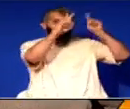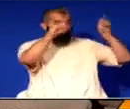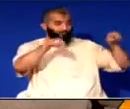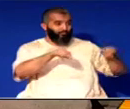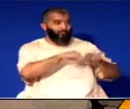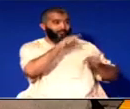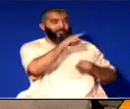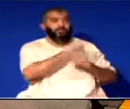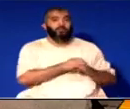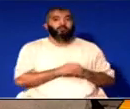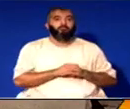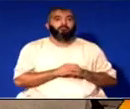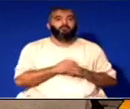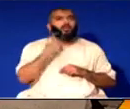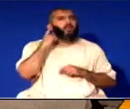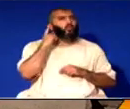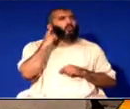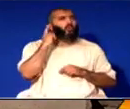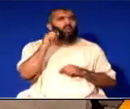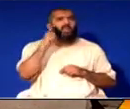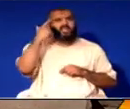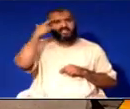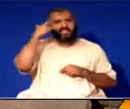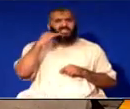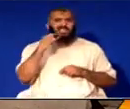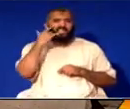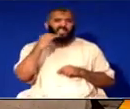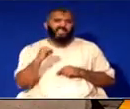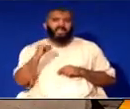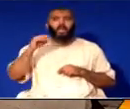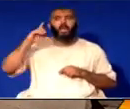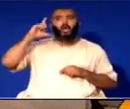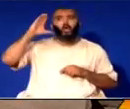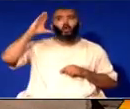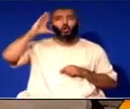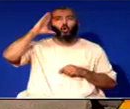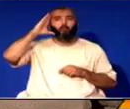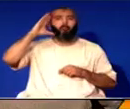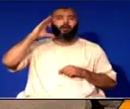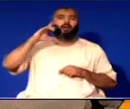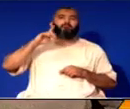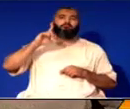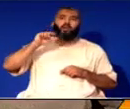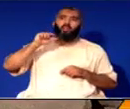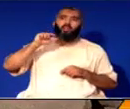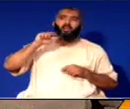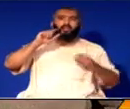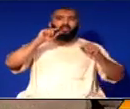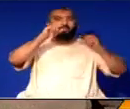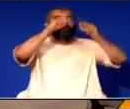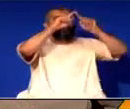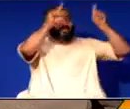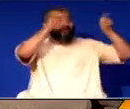اللي البيت اللي فيها الصور ما يدخلوهاش الملائكه، وانا حبيت انا عندي